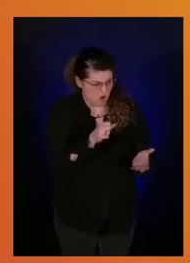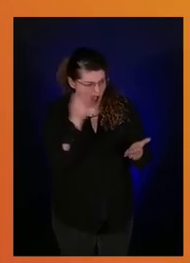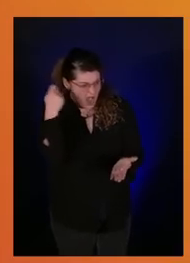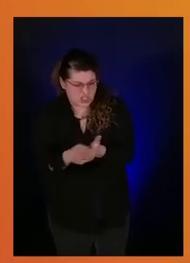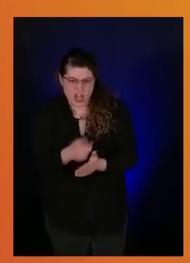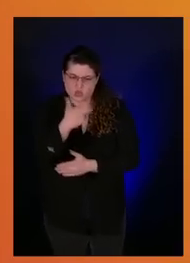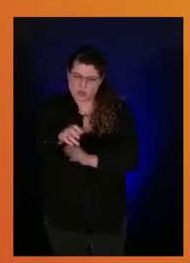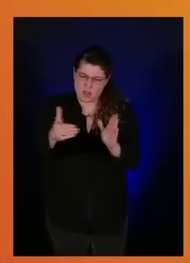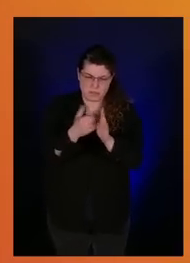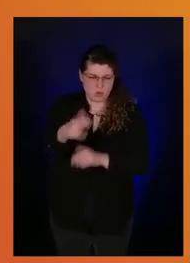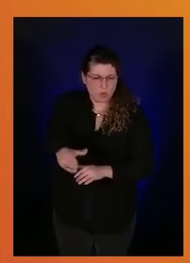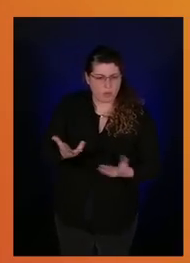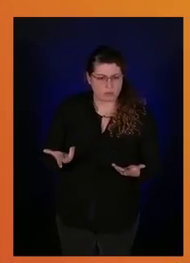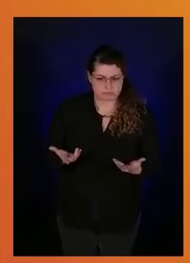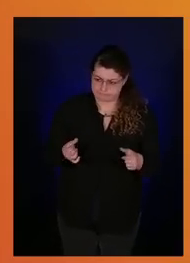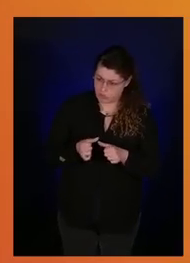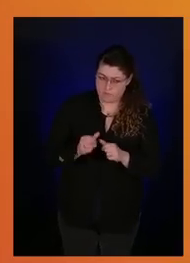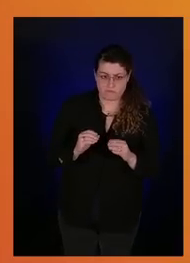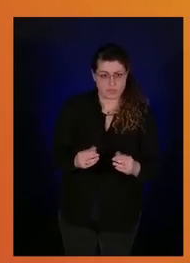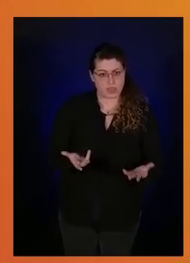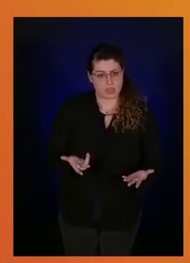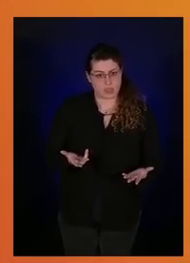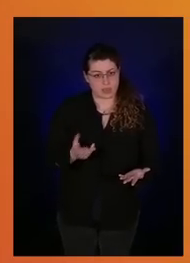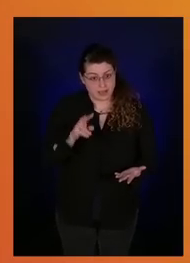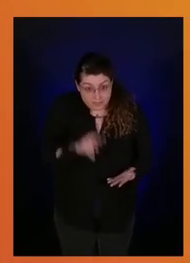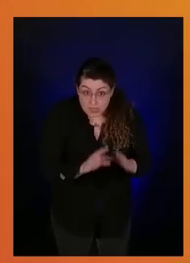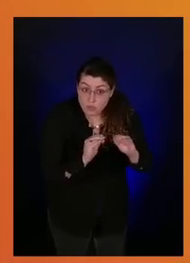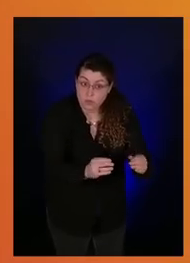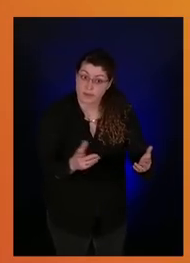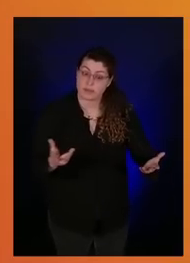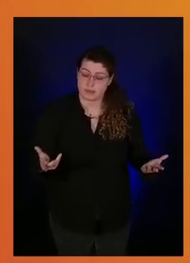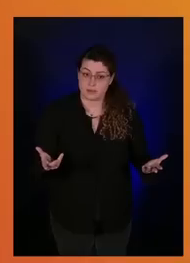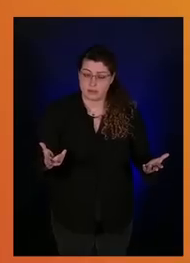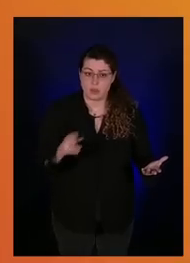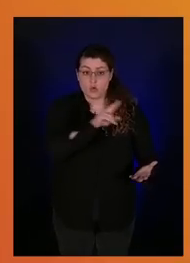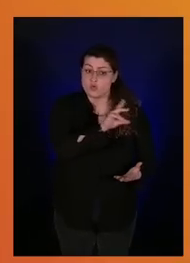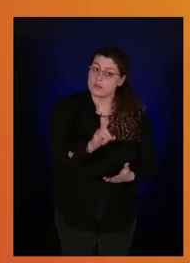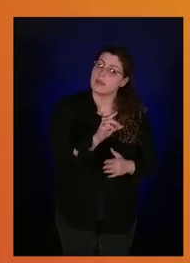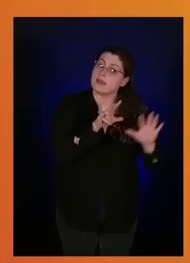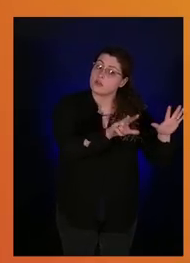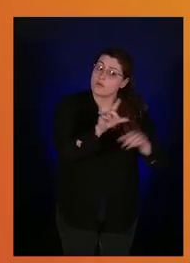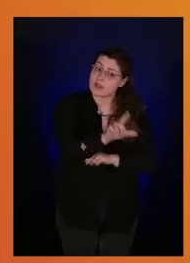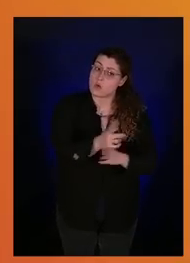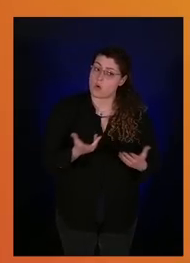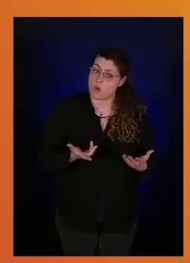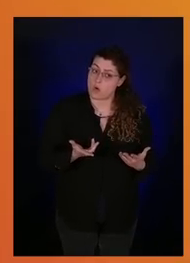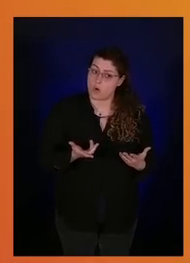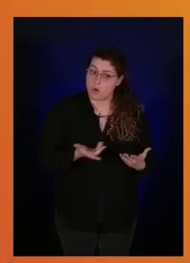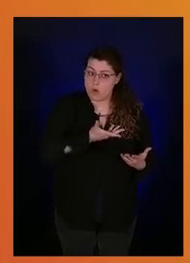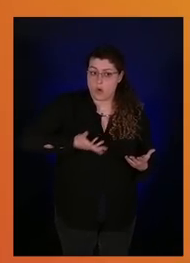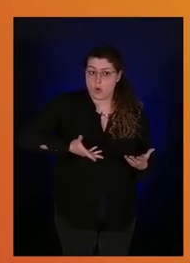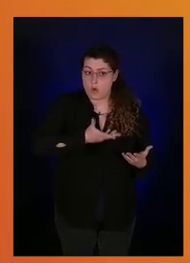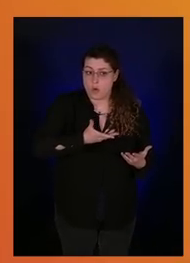euros? Comment on fait? Ça, c'est du concret, parce que l'UD 82,